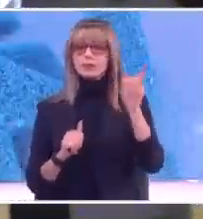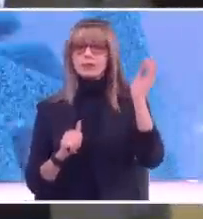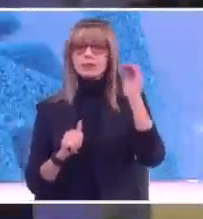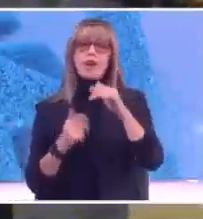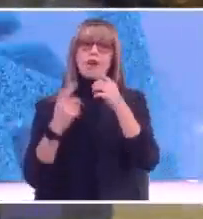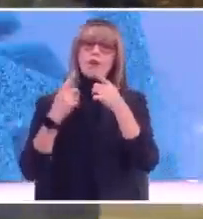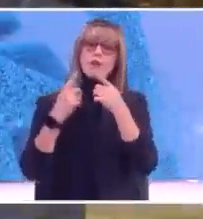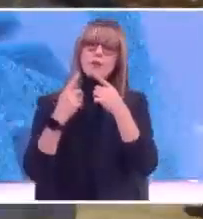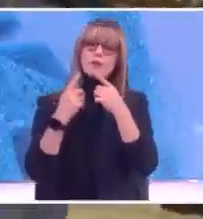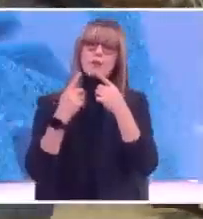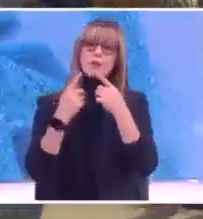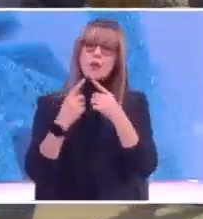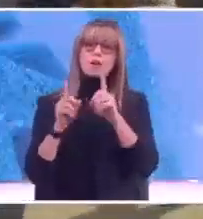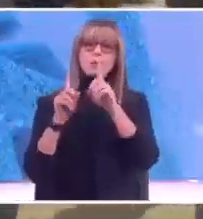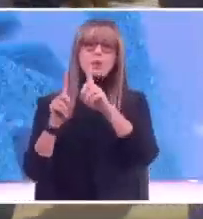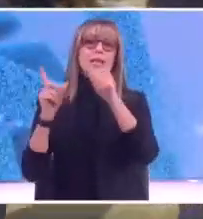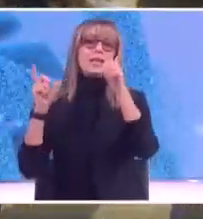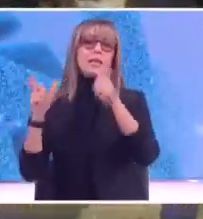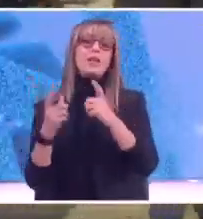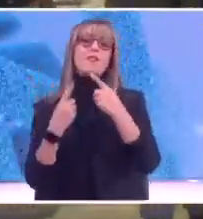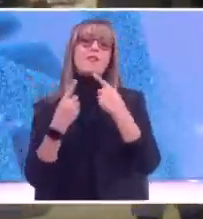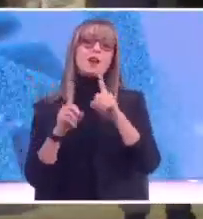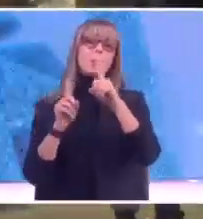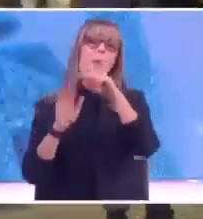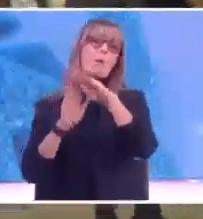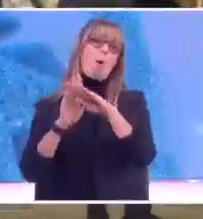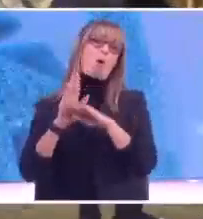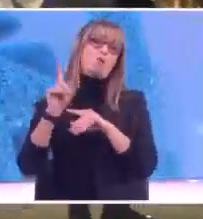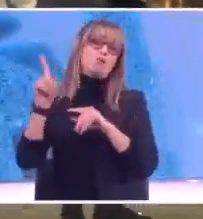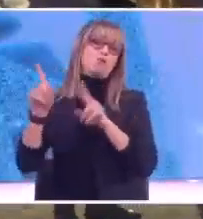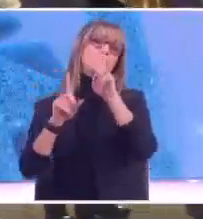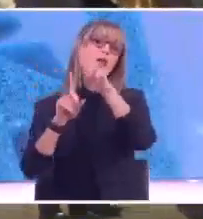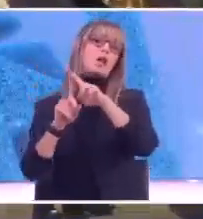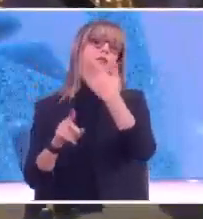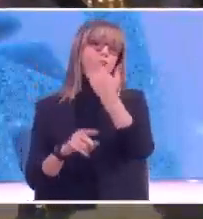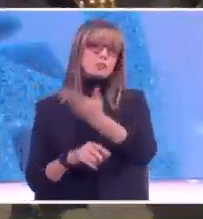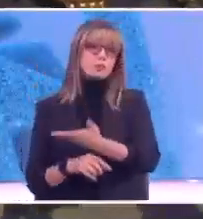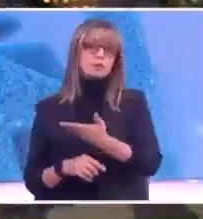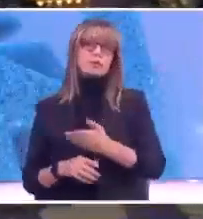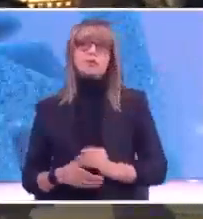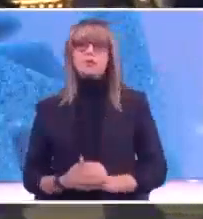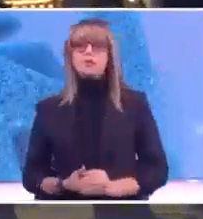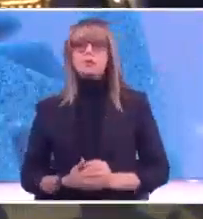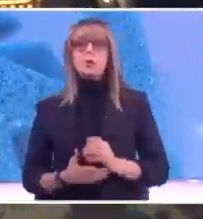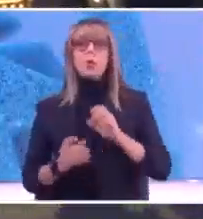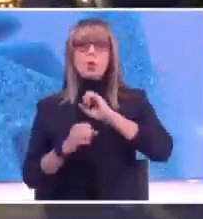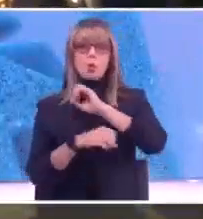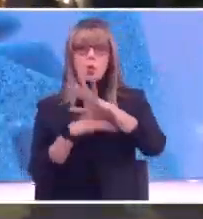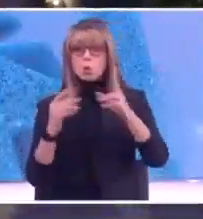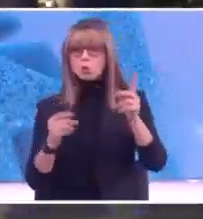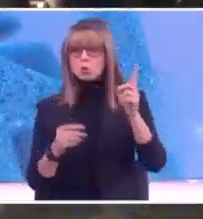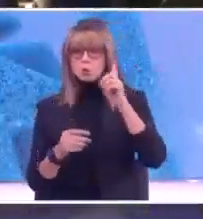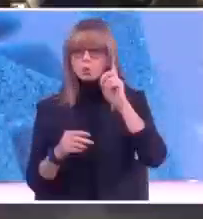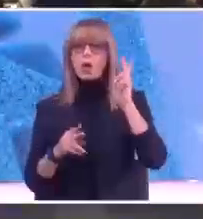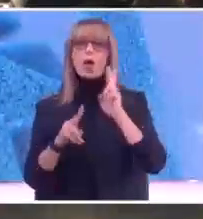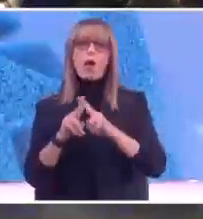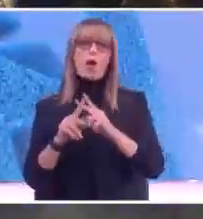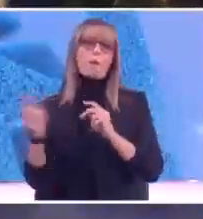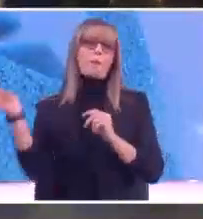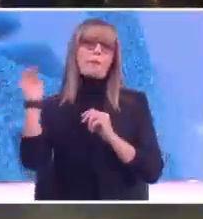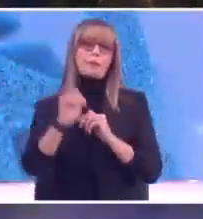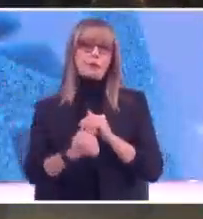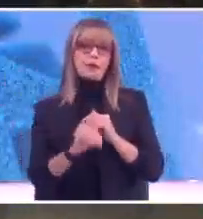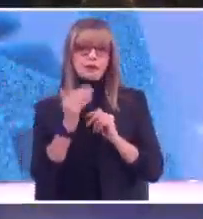farklı bir yerde, farklı bir programdaydı. O sırada habercilerle bir aradaydı. Olayı duyar duymaz o da hemen buraya